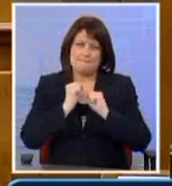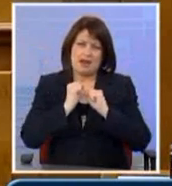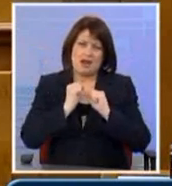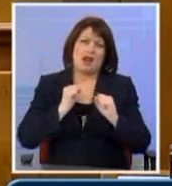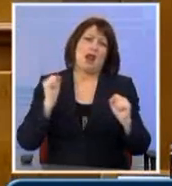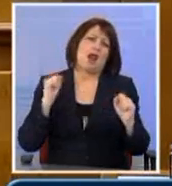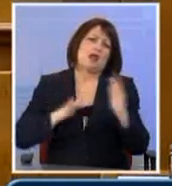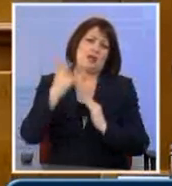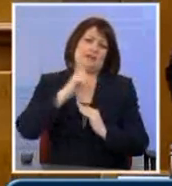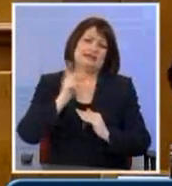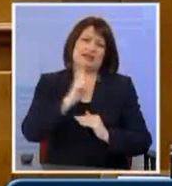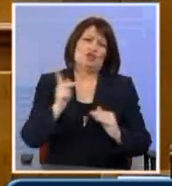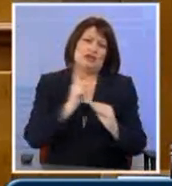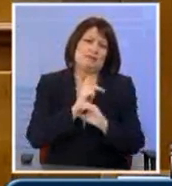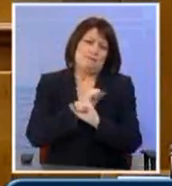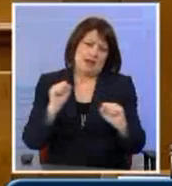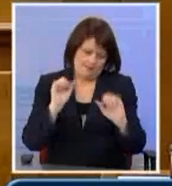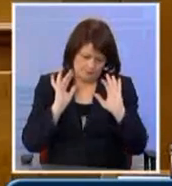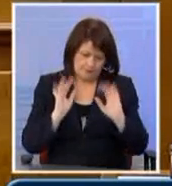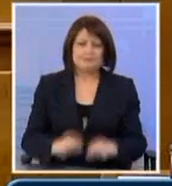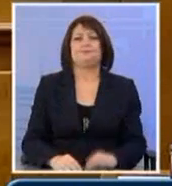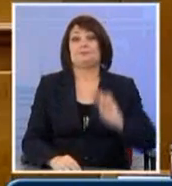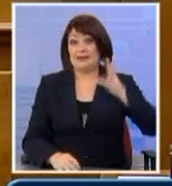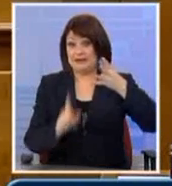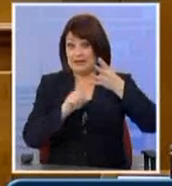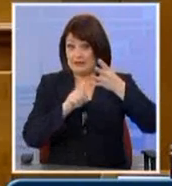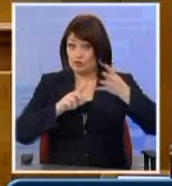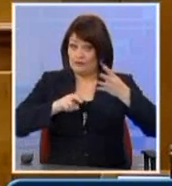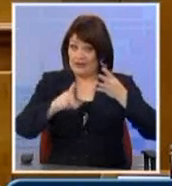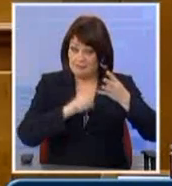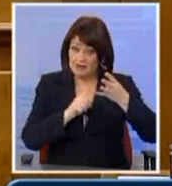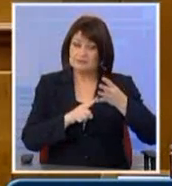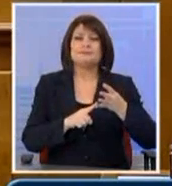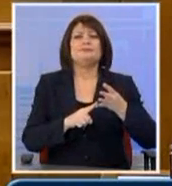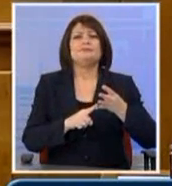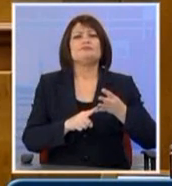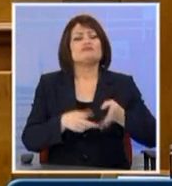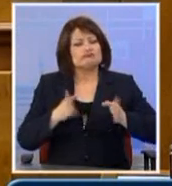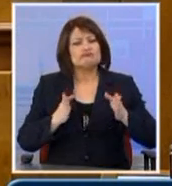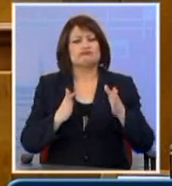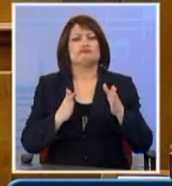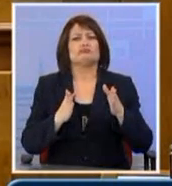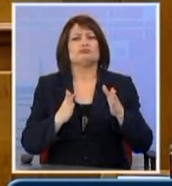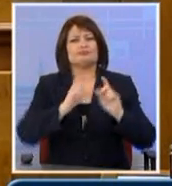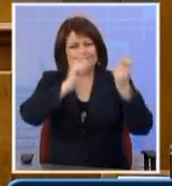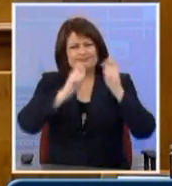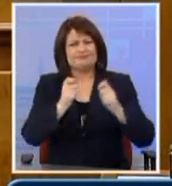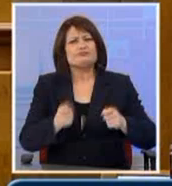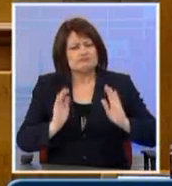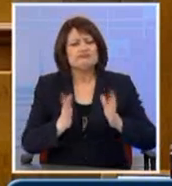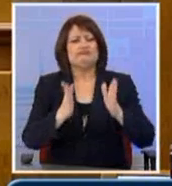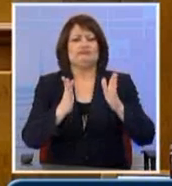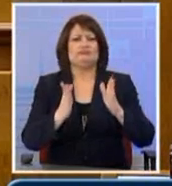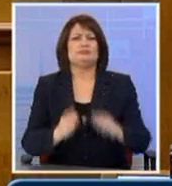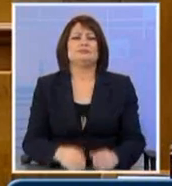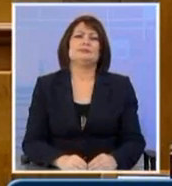κοινωνική συνοχή. Τέταρτο βήμα, η δυναμική προώθηση των διαρθρωτικών αλλαγών.